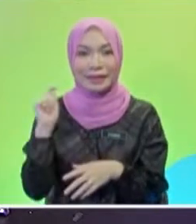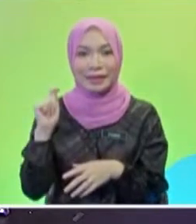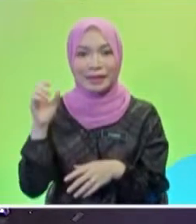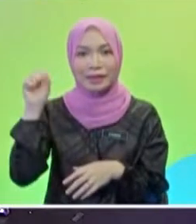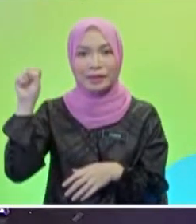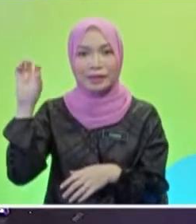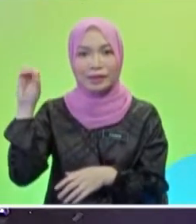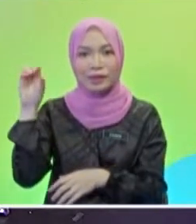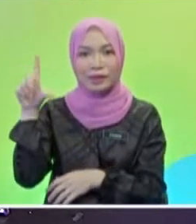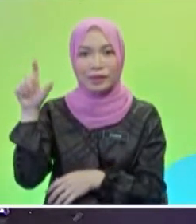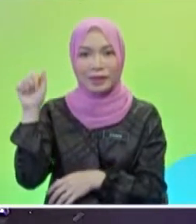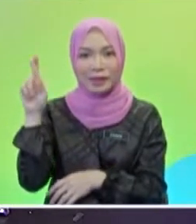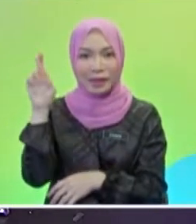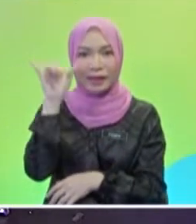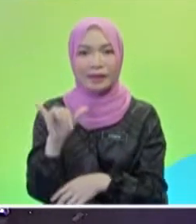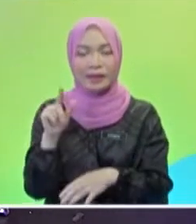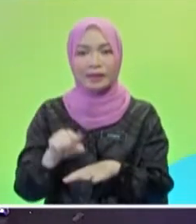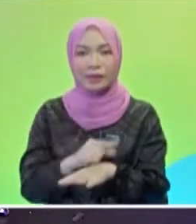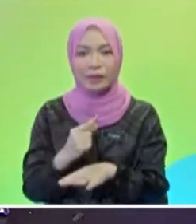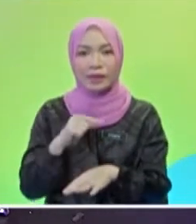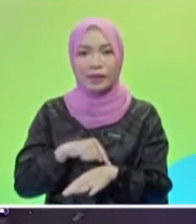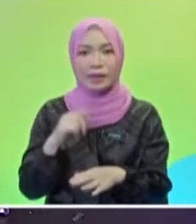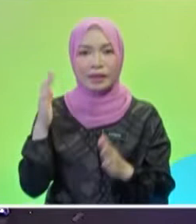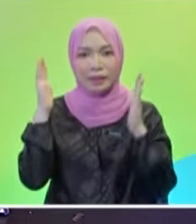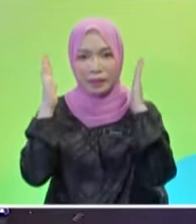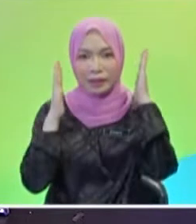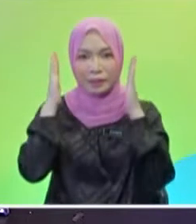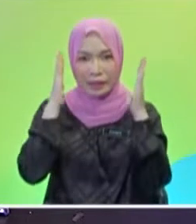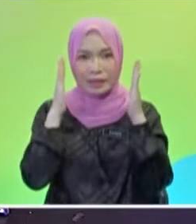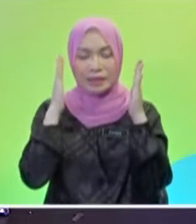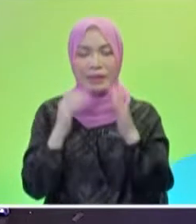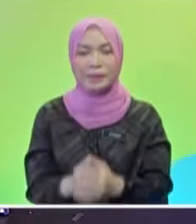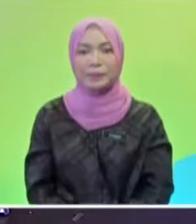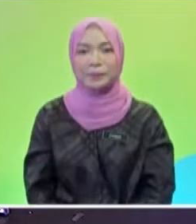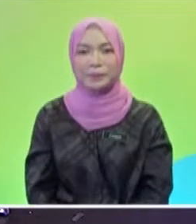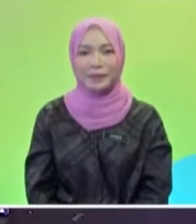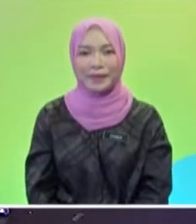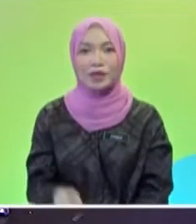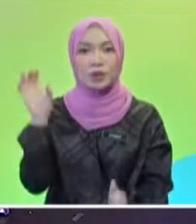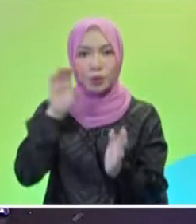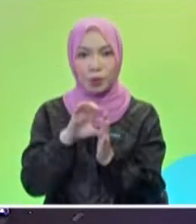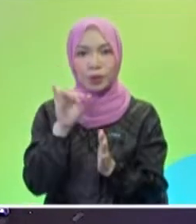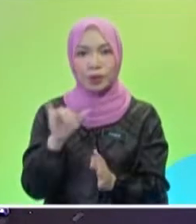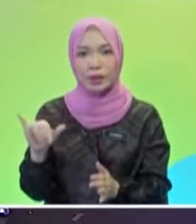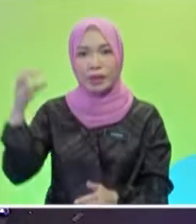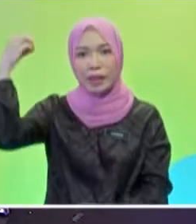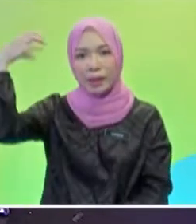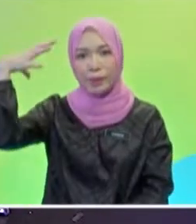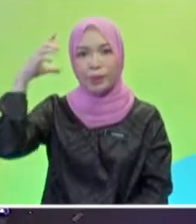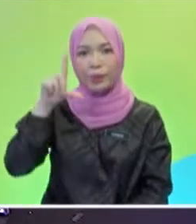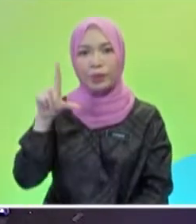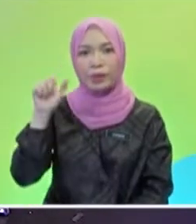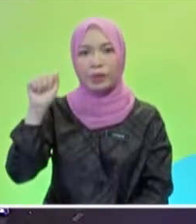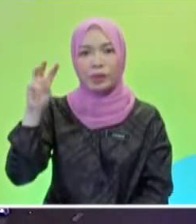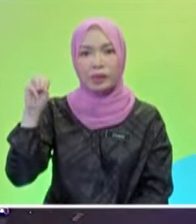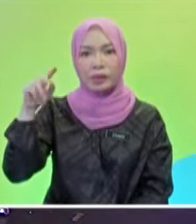Pengadegan contoh lampu lampu lampu lampu yang hanya suaranya saja sepeda salah kita boleh Bunda kan letak dulu Hajima